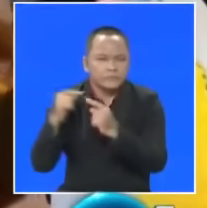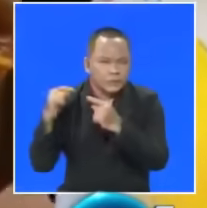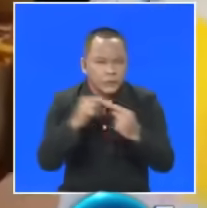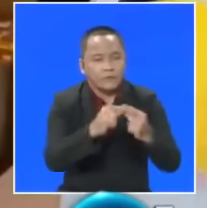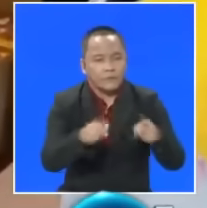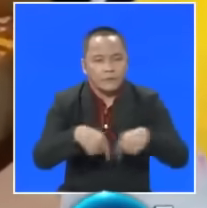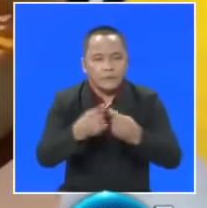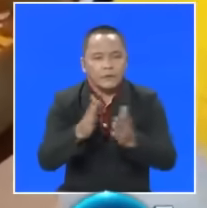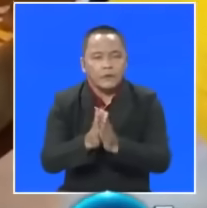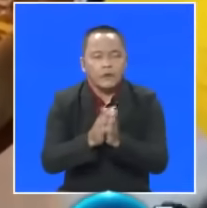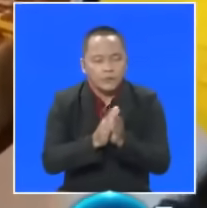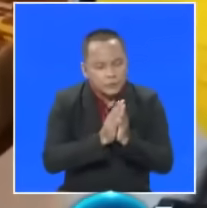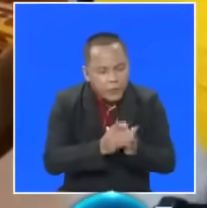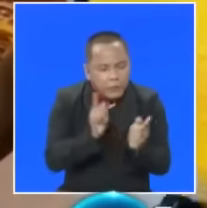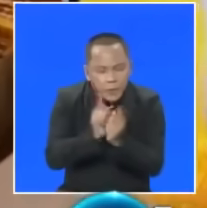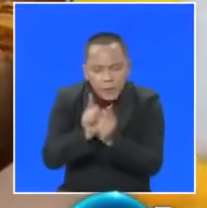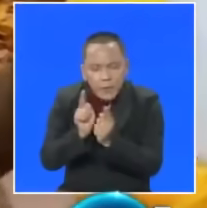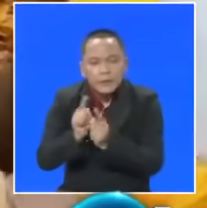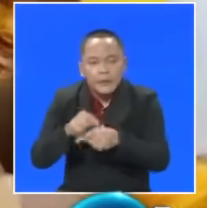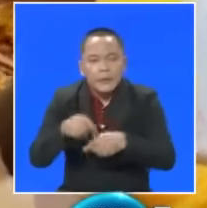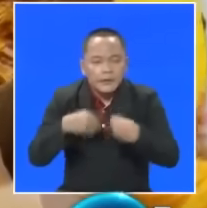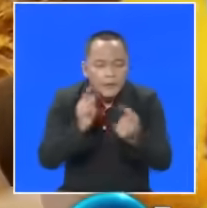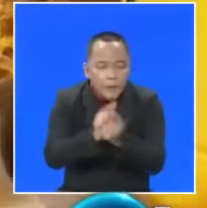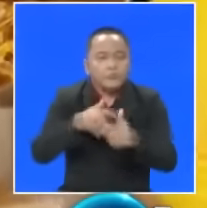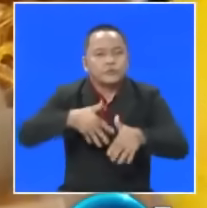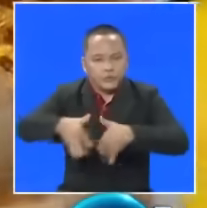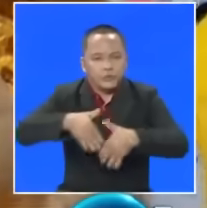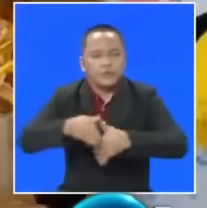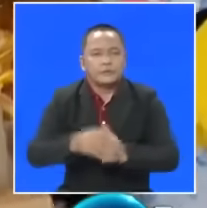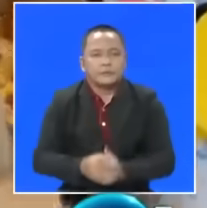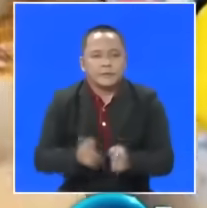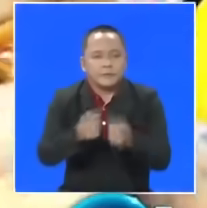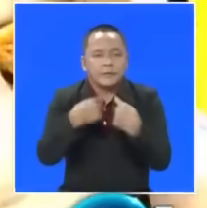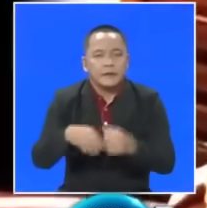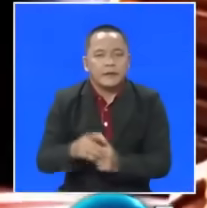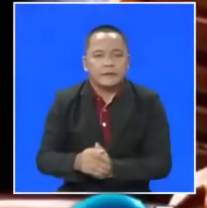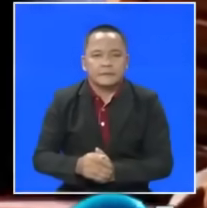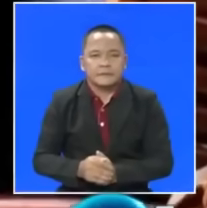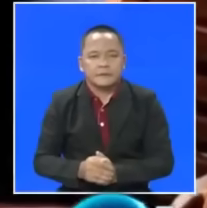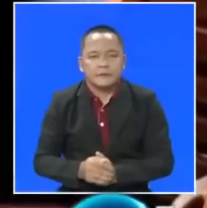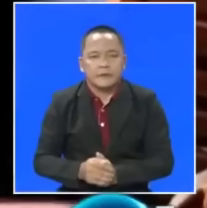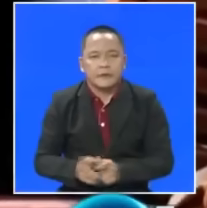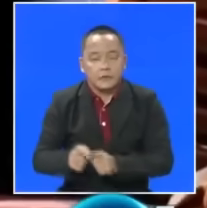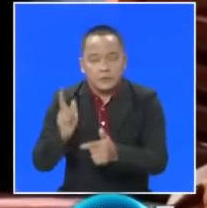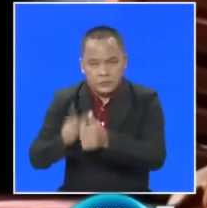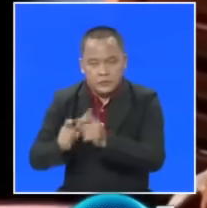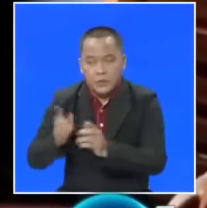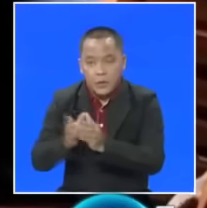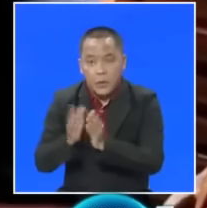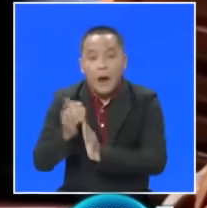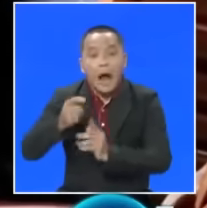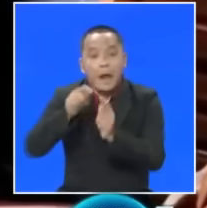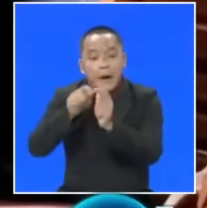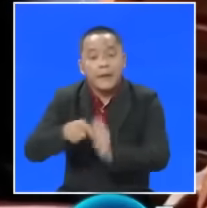มอและเป็นคนอ่อนน้อมถ่อมตนได้ใจชาวบ้านไปเต็มๆส่วนอธิรัตน์รัตนเศษจะได้คะแนนจากต่างอ